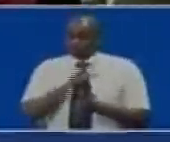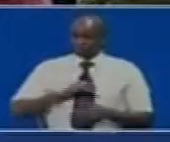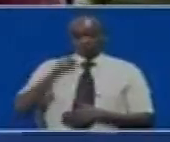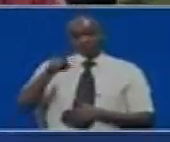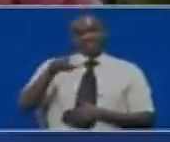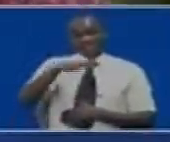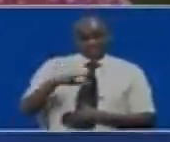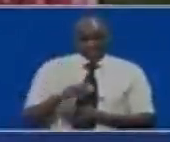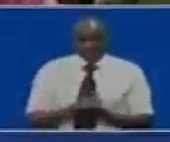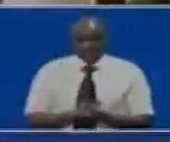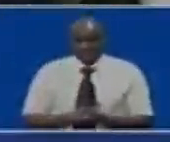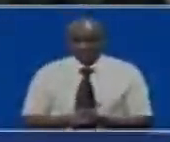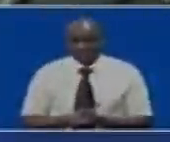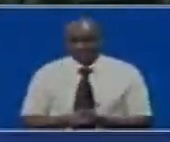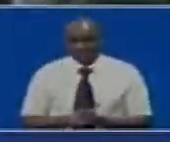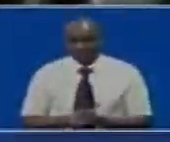hiyo Wilfred Nyagwanga.